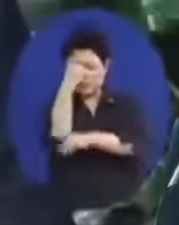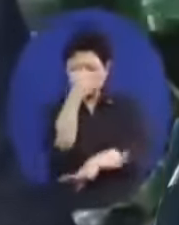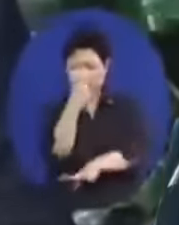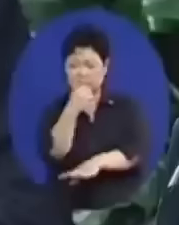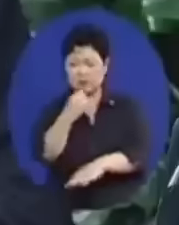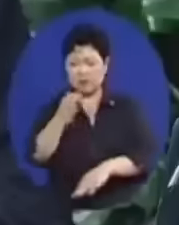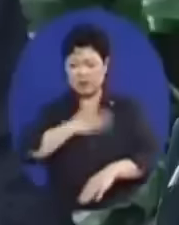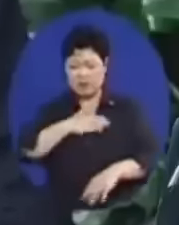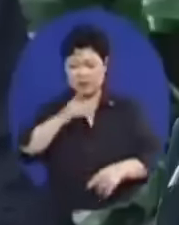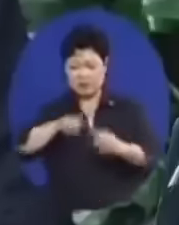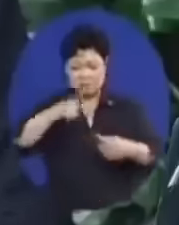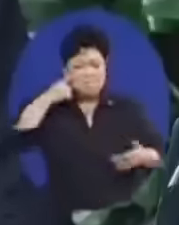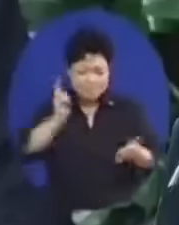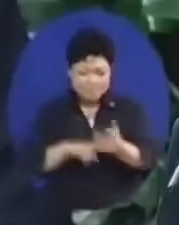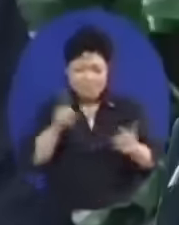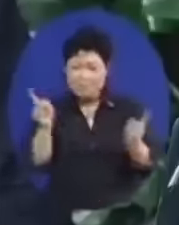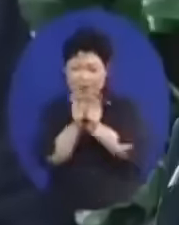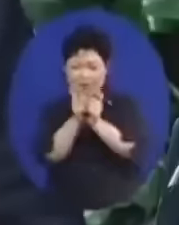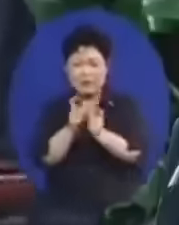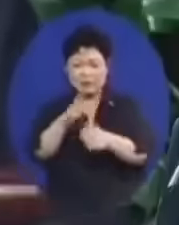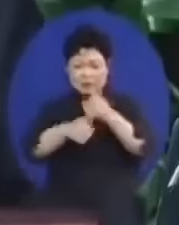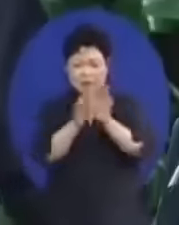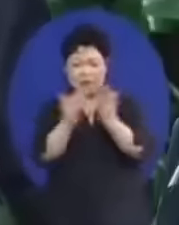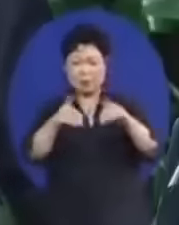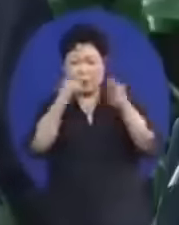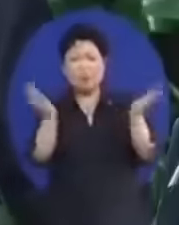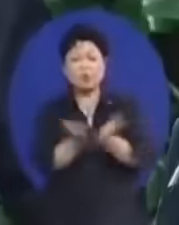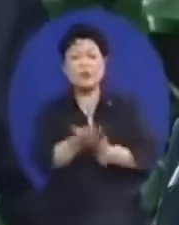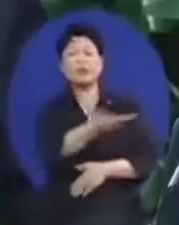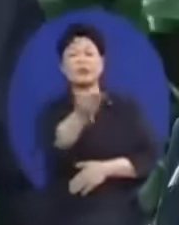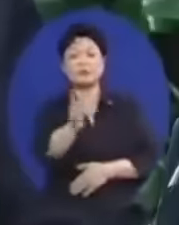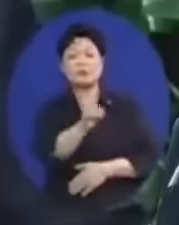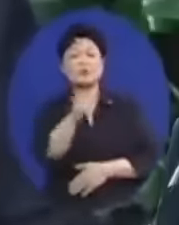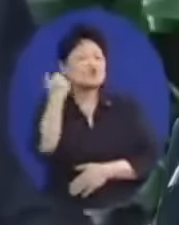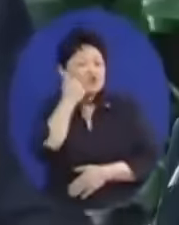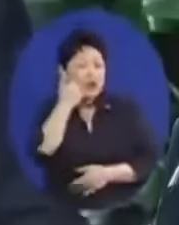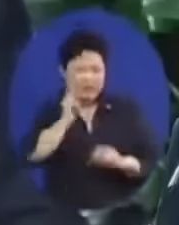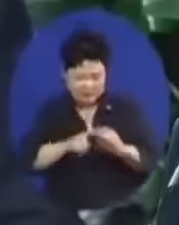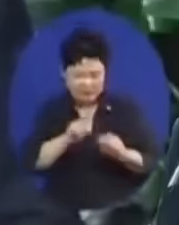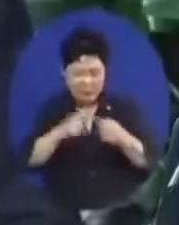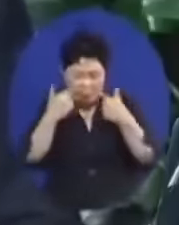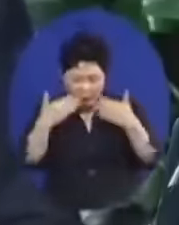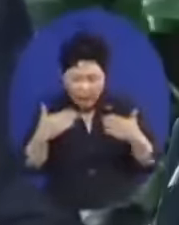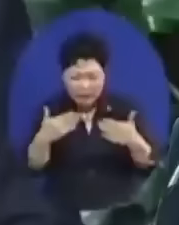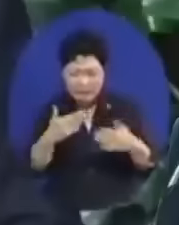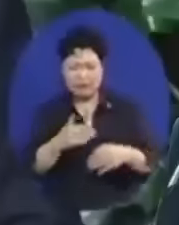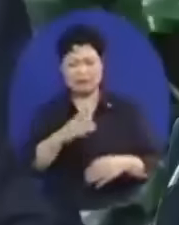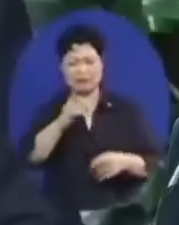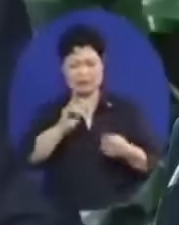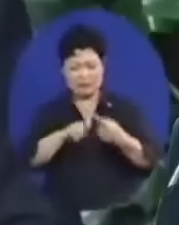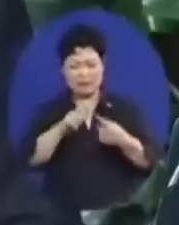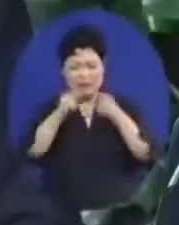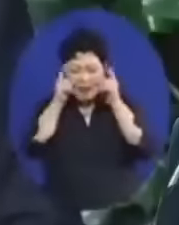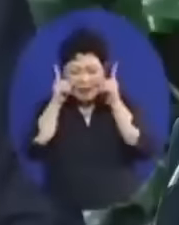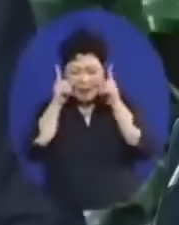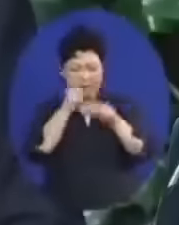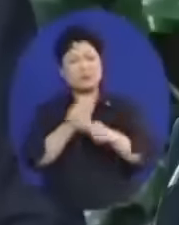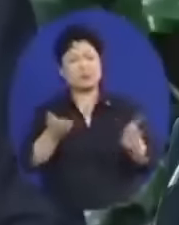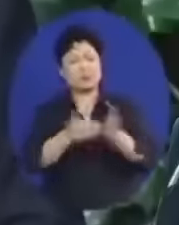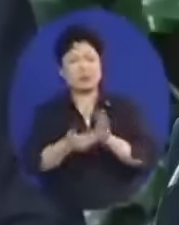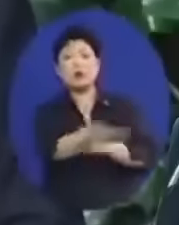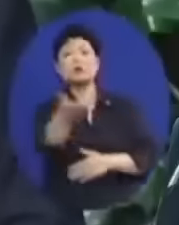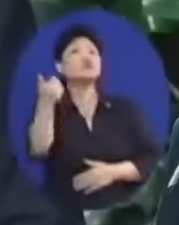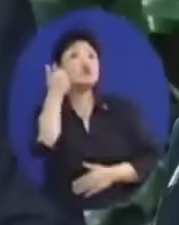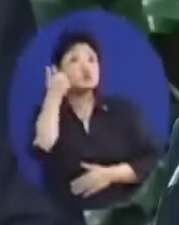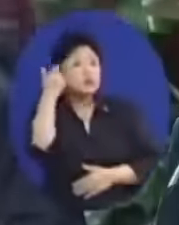정체성을 가르치고 그 성경 전체가 여러분을 어떠한 사람이란 확실한 정체성을 주고 있는 것입니다. 이거는